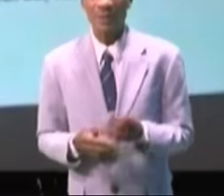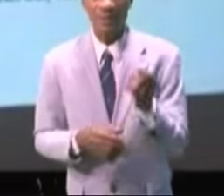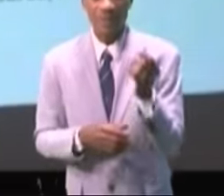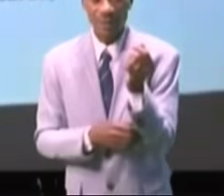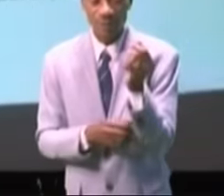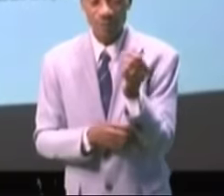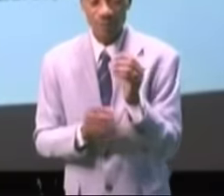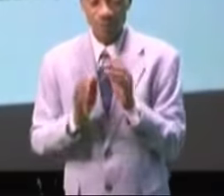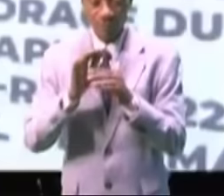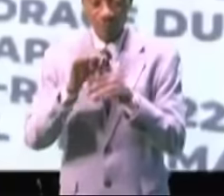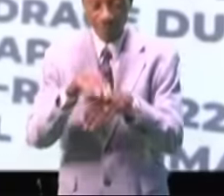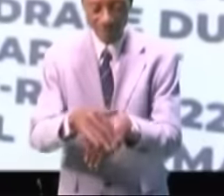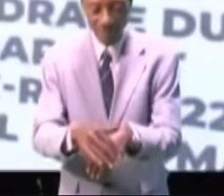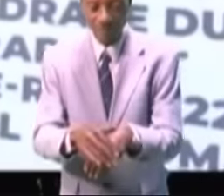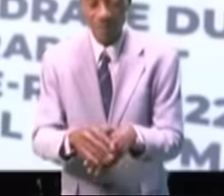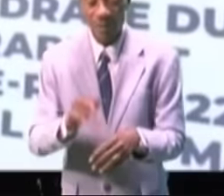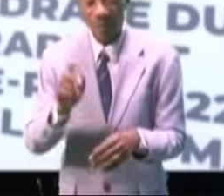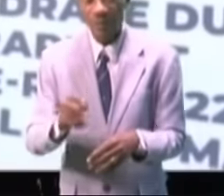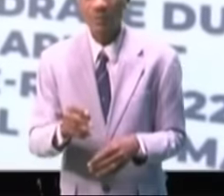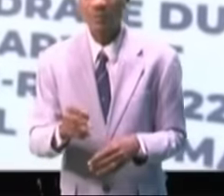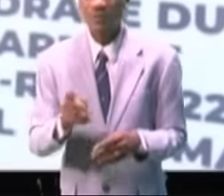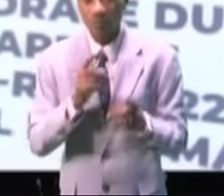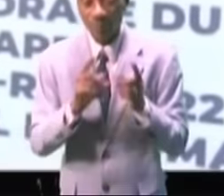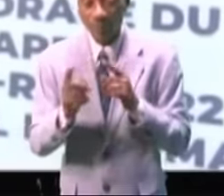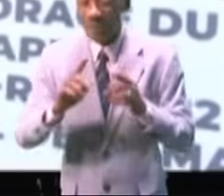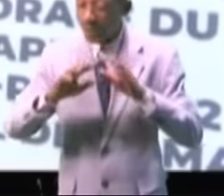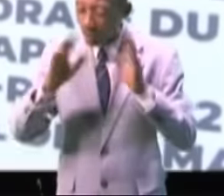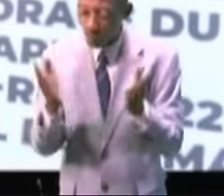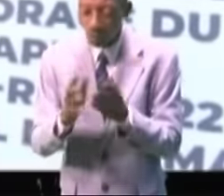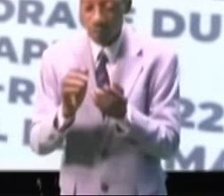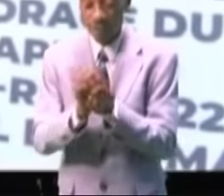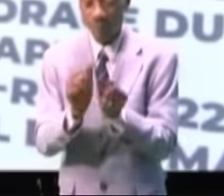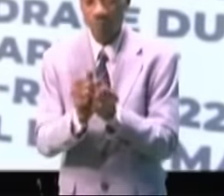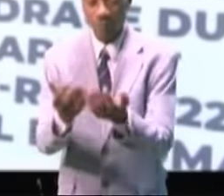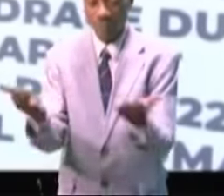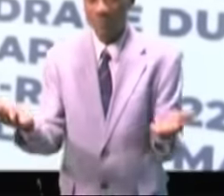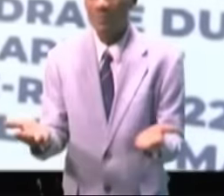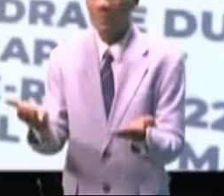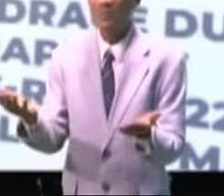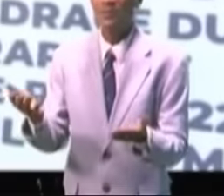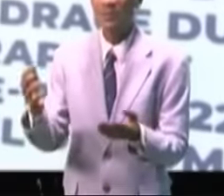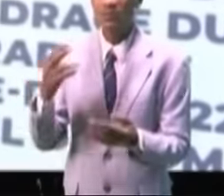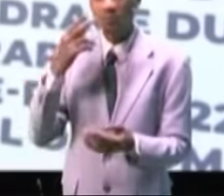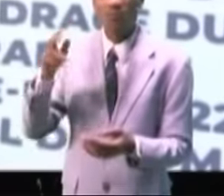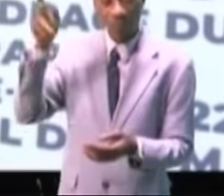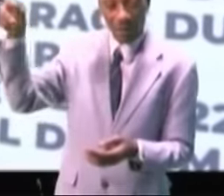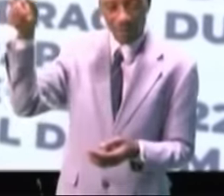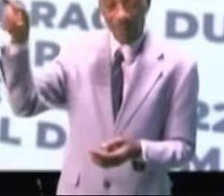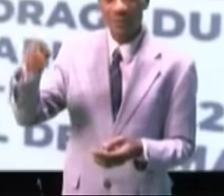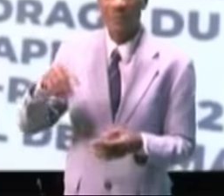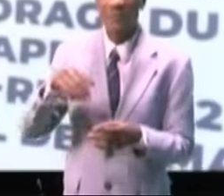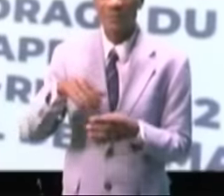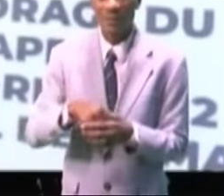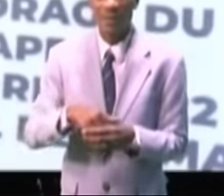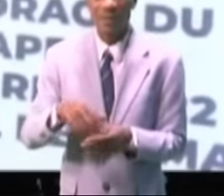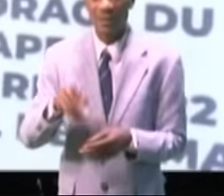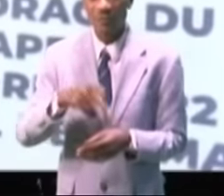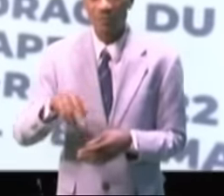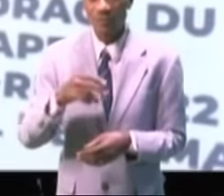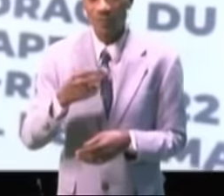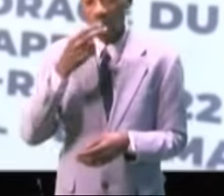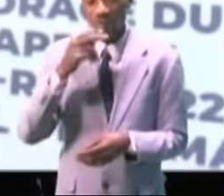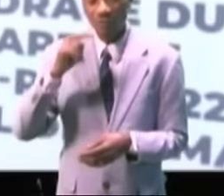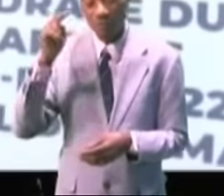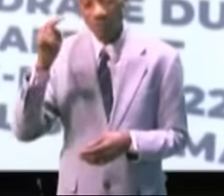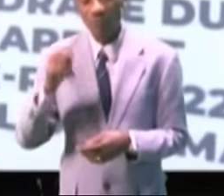données récoltées sur le terrain. Dans le cadre de la bonne gouvernance, à tous ces services intervenants de cette chaîne, afin qu'on